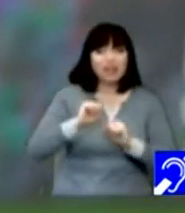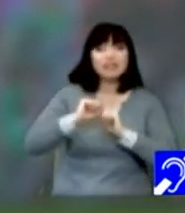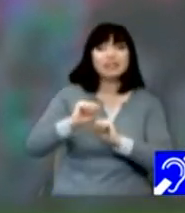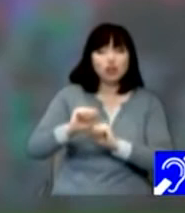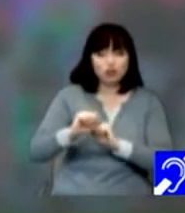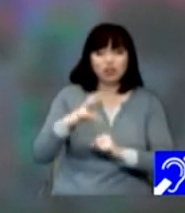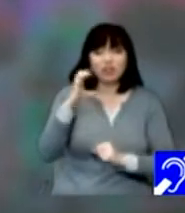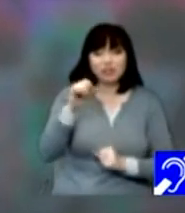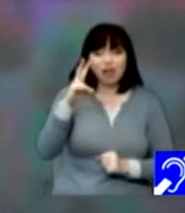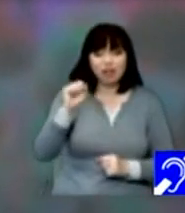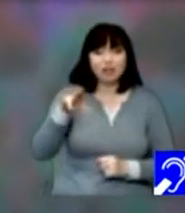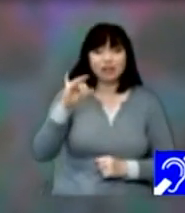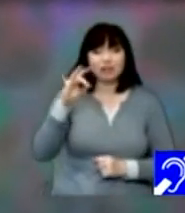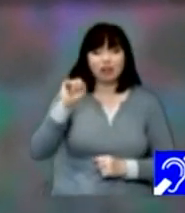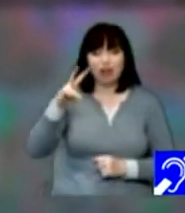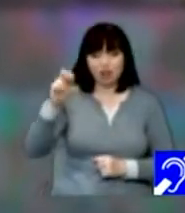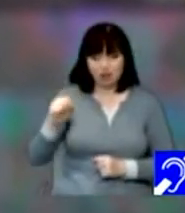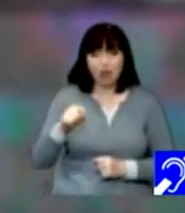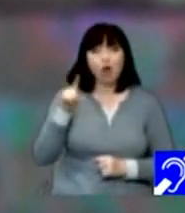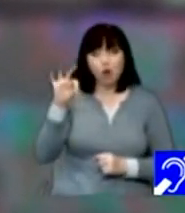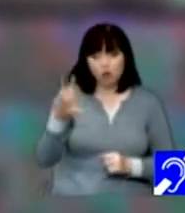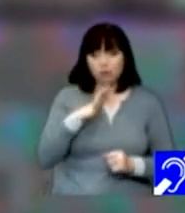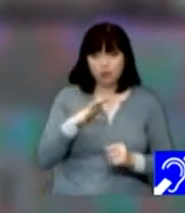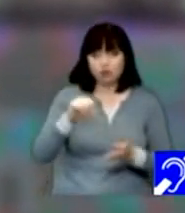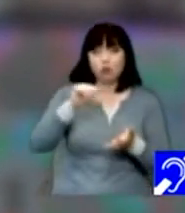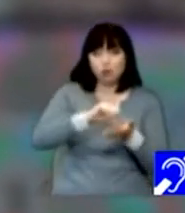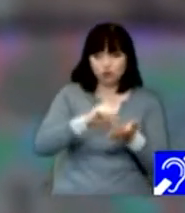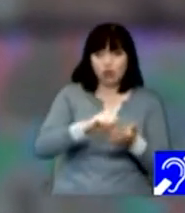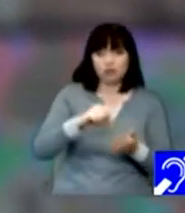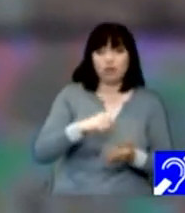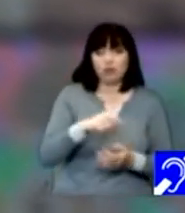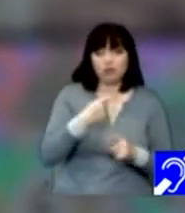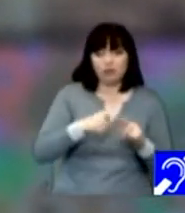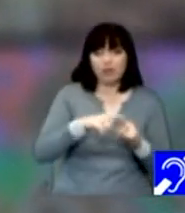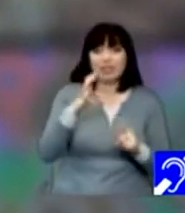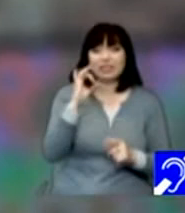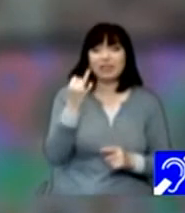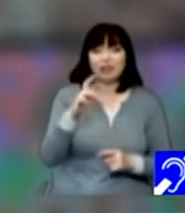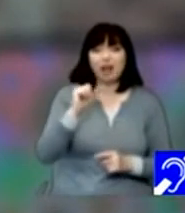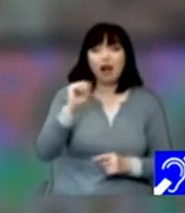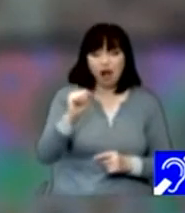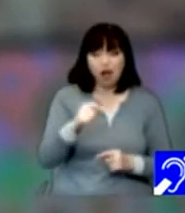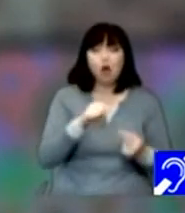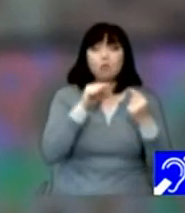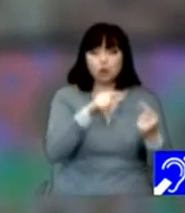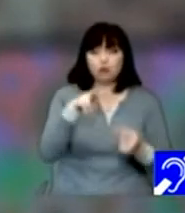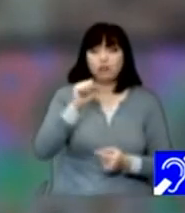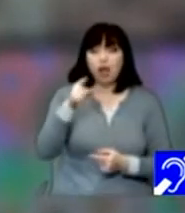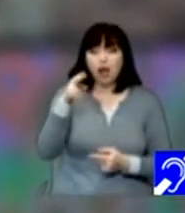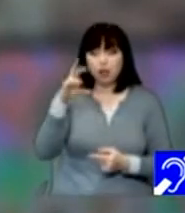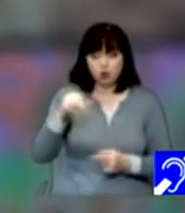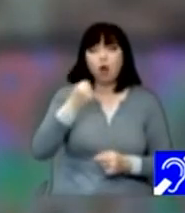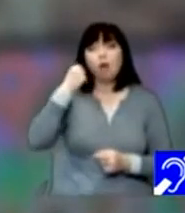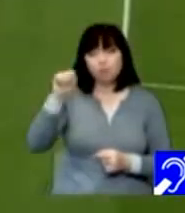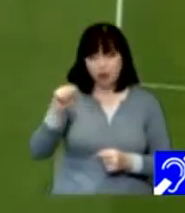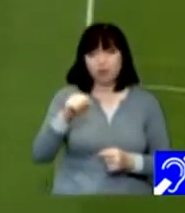Salentirana. Fotbalistul basarabean a fost integralist în meciul etapei a 22-a din seria A contra celor de la Lazio, încheiat cu